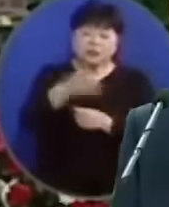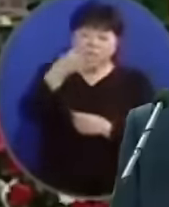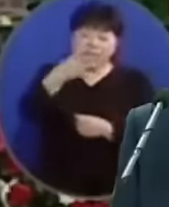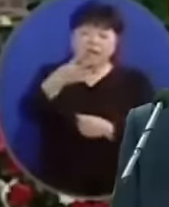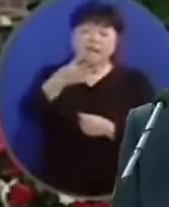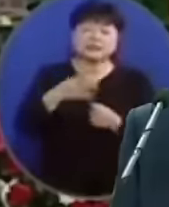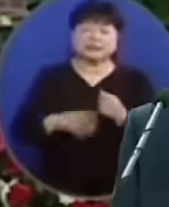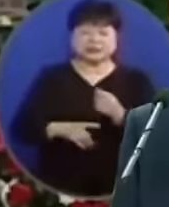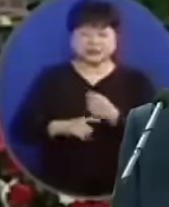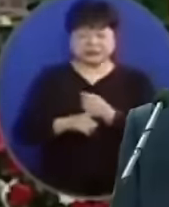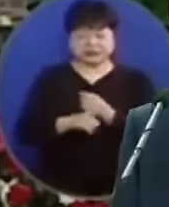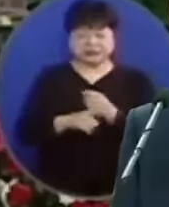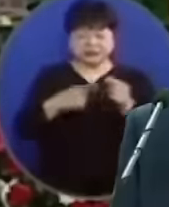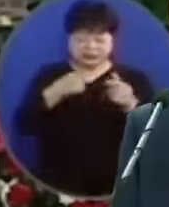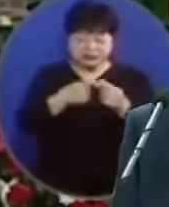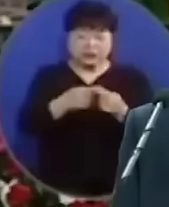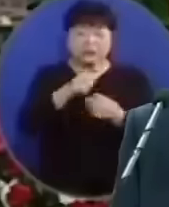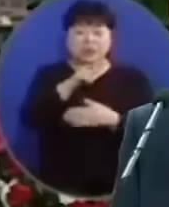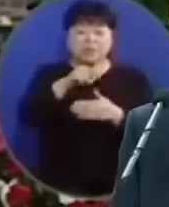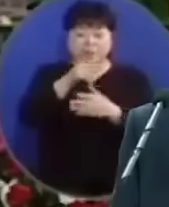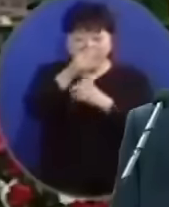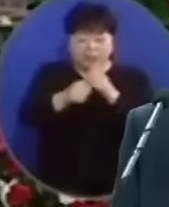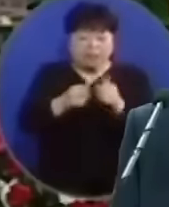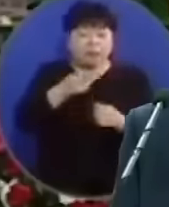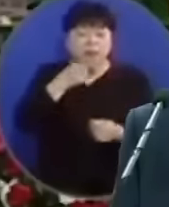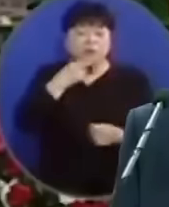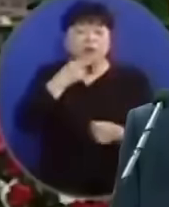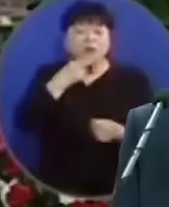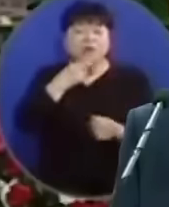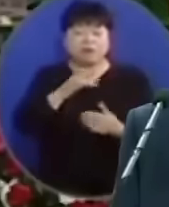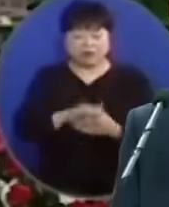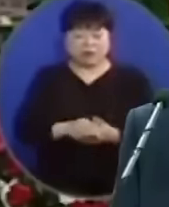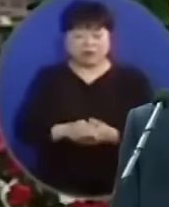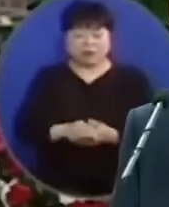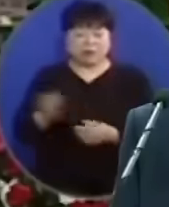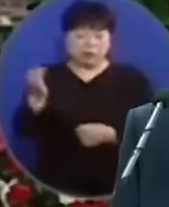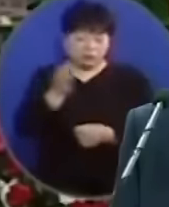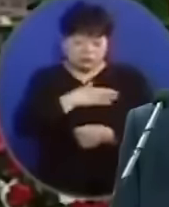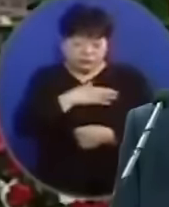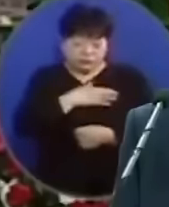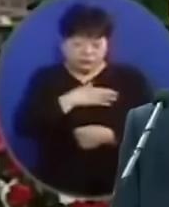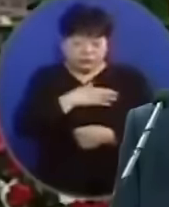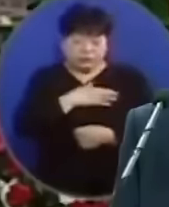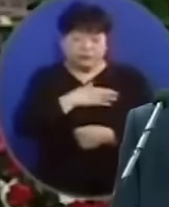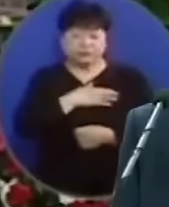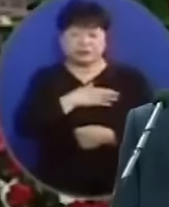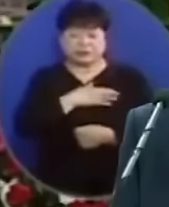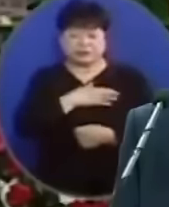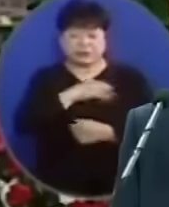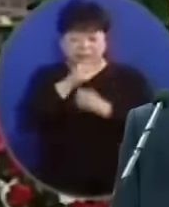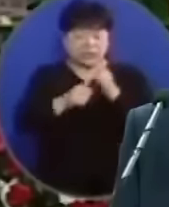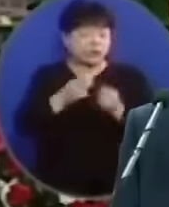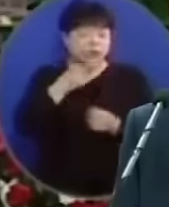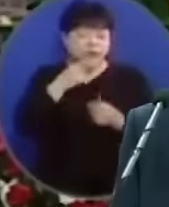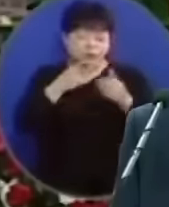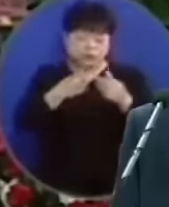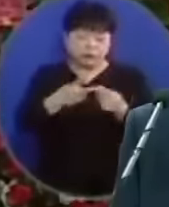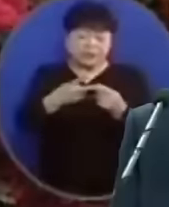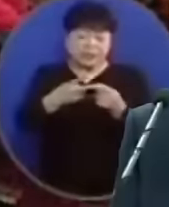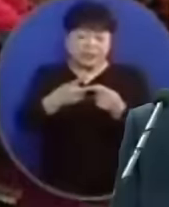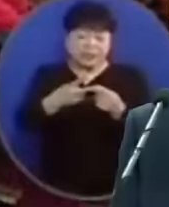있는 것입니다. 첫째는 마음에 하나님이 없었습니다. 부자만 되기를 원했지 하나님이 없었습니다.